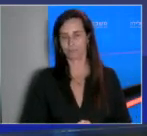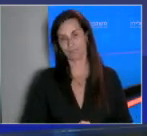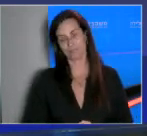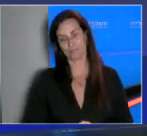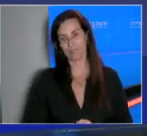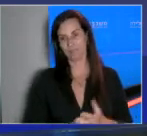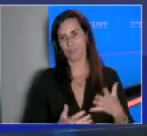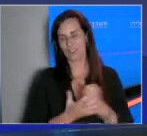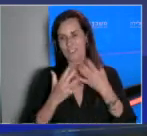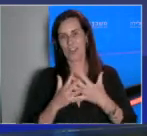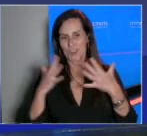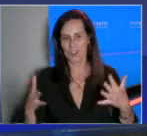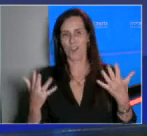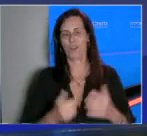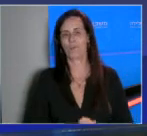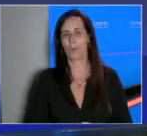לגדול.